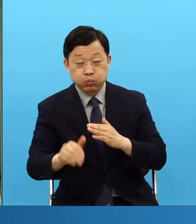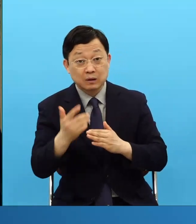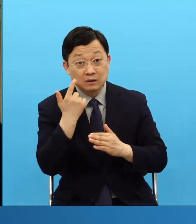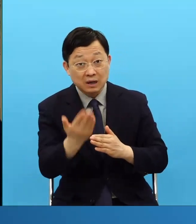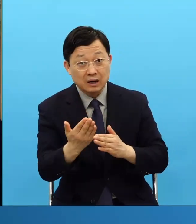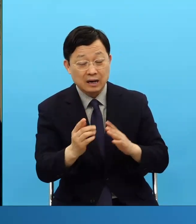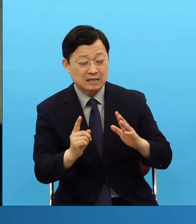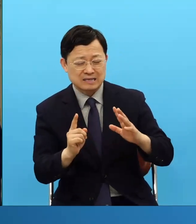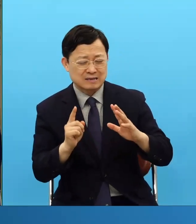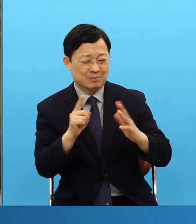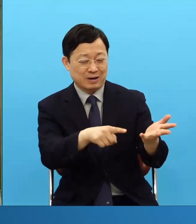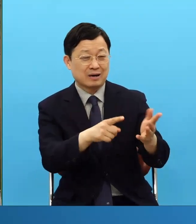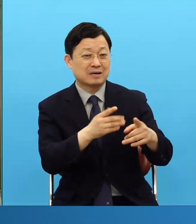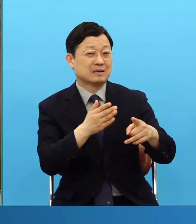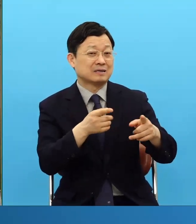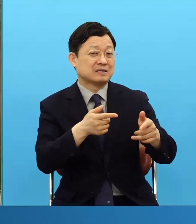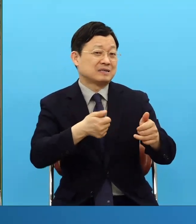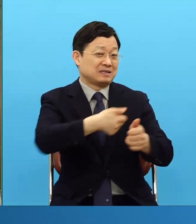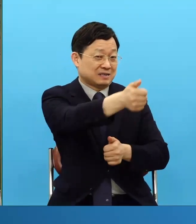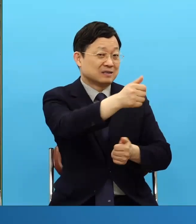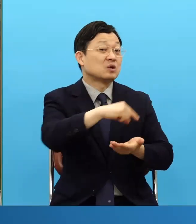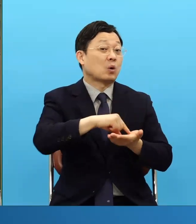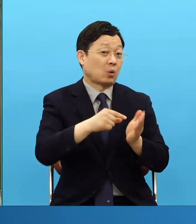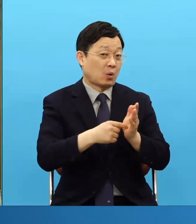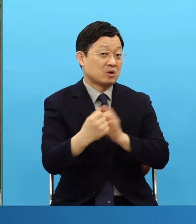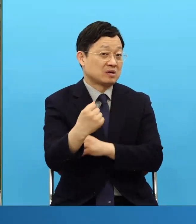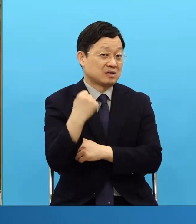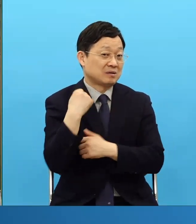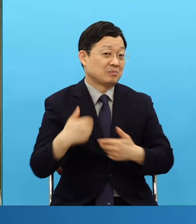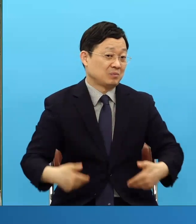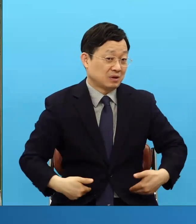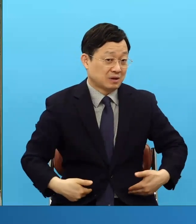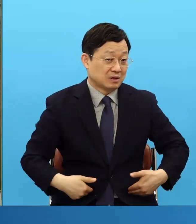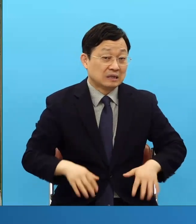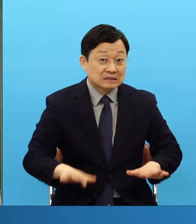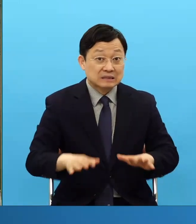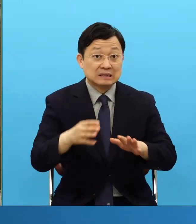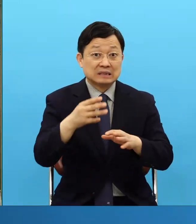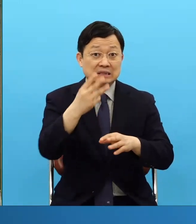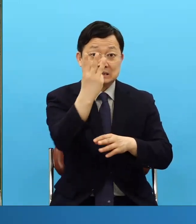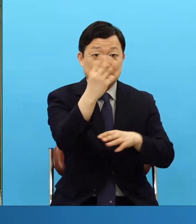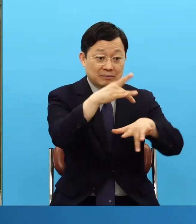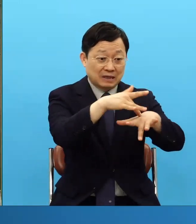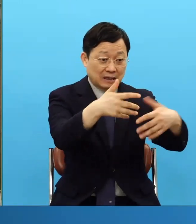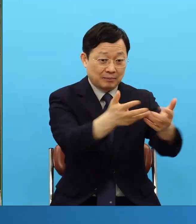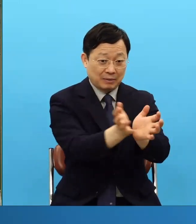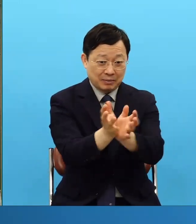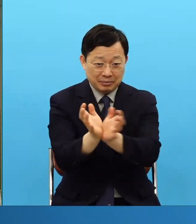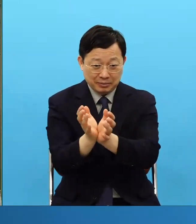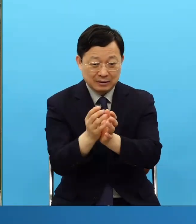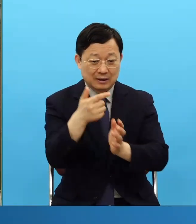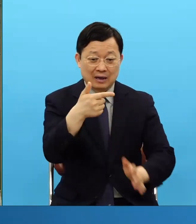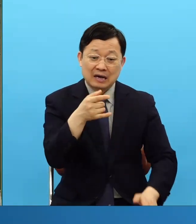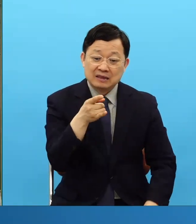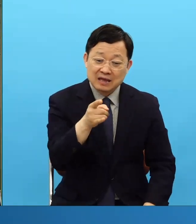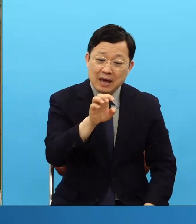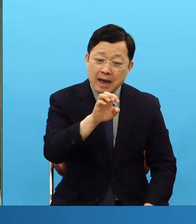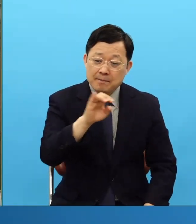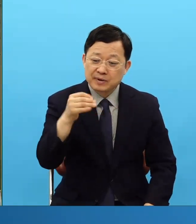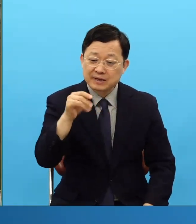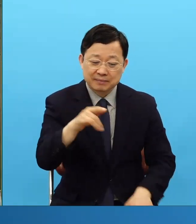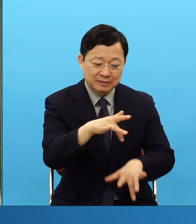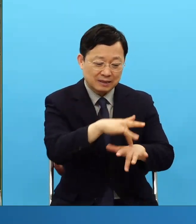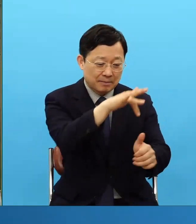but that becomes the problem. 3단체가 이거 지금 이런 운동 해가지고 네피림 운동에서 잘 되는 것 같으면 우리가